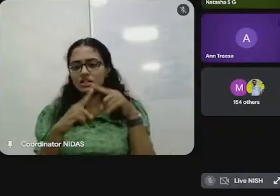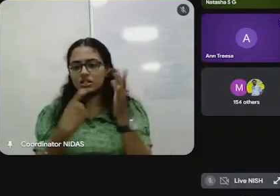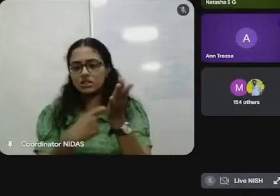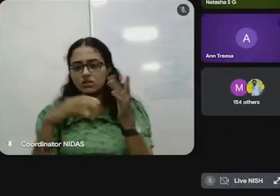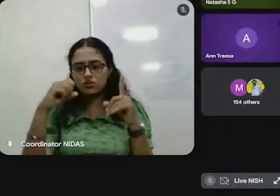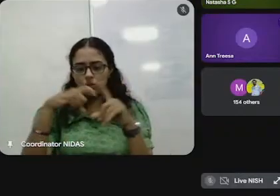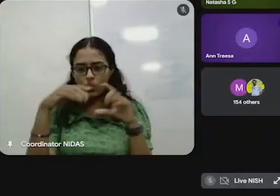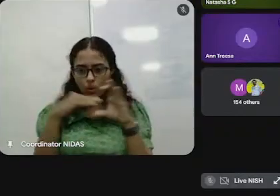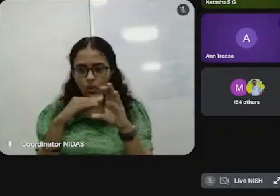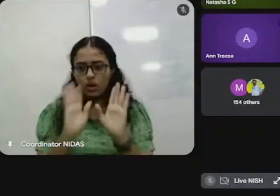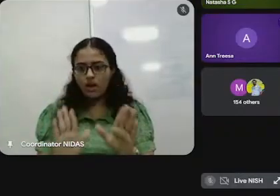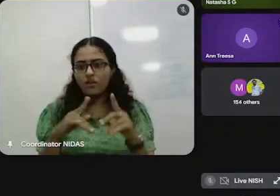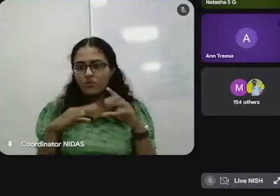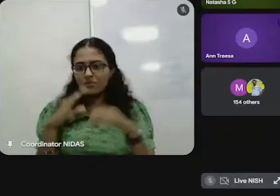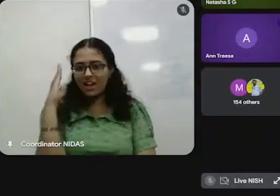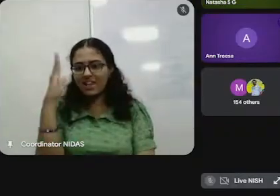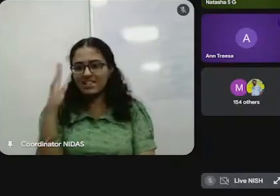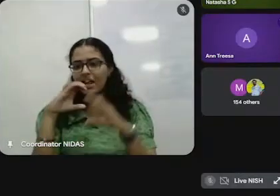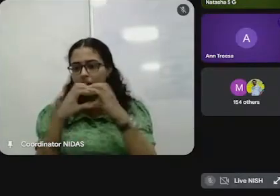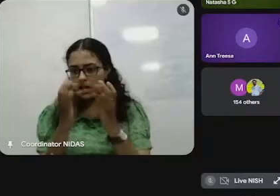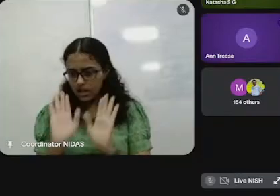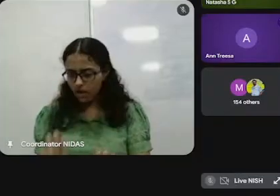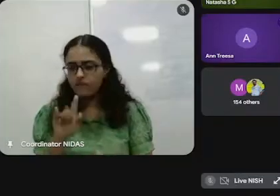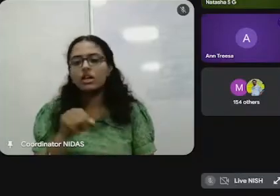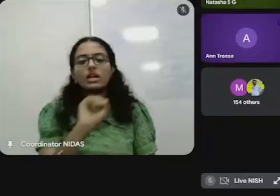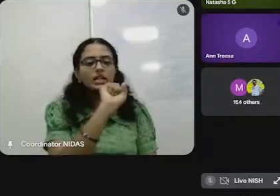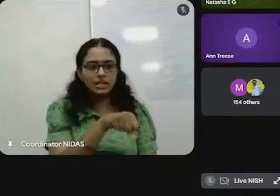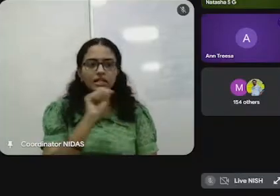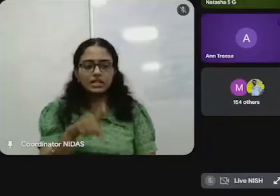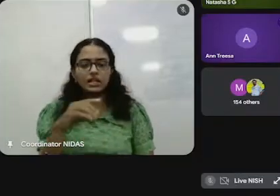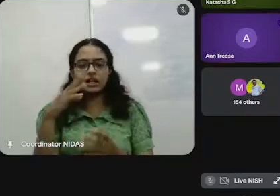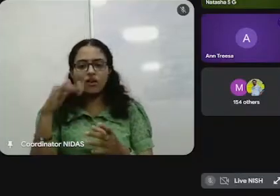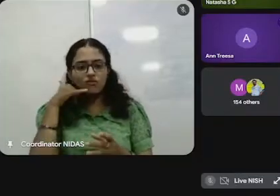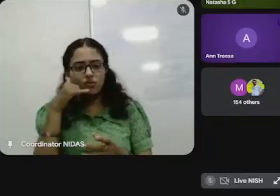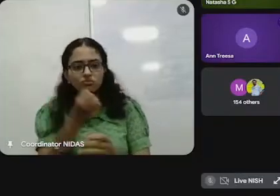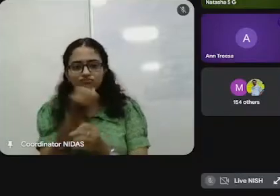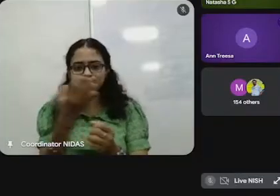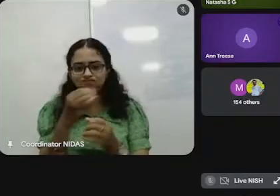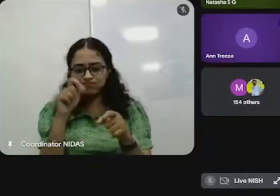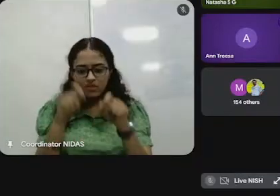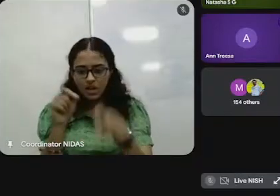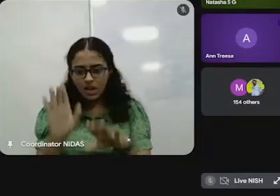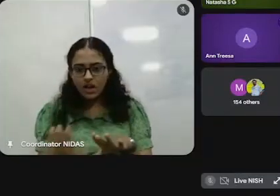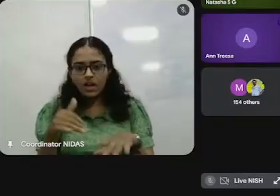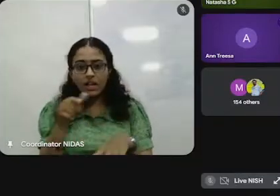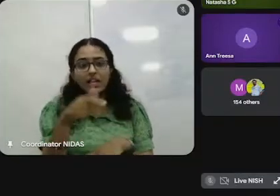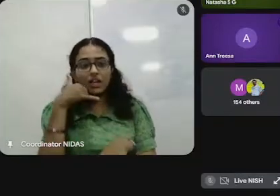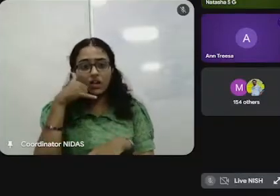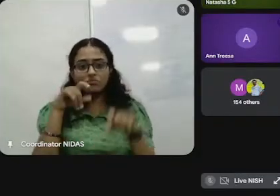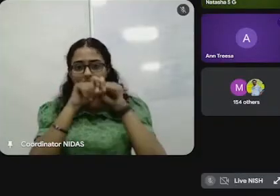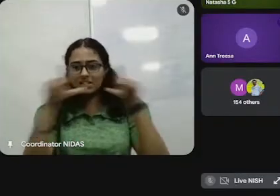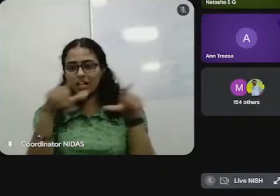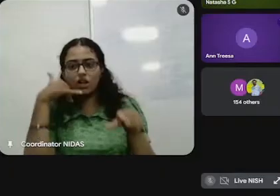എന്നാണ് ചോദിച്ചിട്ടുണ്ടായിരുന്നത്. നമ്മൾ തീർച്ചയായിട്ടും നമ്മുടെ നിഡാസിന്റെ ഭാഗമായിട്ട് ചെയ്യുന്നുണ്ട്. നിങ്ങളുടെ കോൺടാക്ട് ഡീറ്റെയിൽസോ എന്തെങ്കിലും ചാറ്റ് ബോക്സ് ഷെയർ ചെയ്യുകയോ ഈ സ്ക്രീനിൽ തന്നിട്ടുള്ള നമ്പറുമായിട്ട്